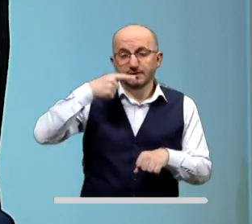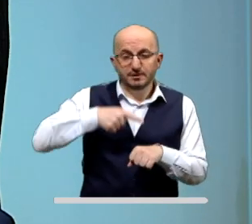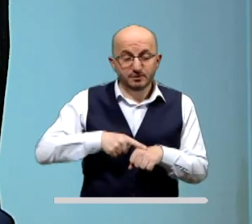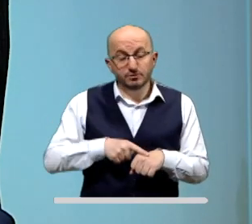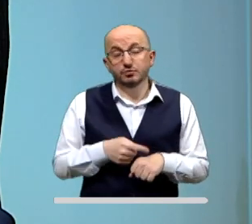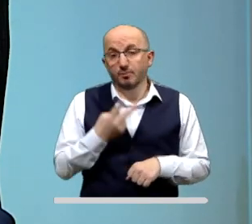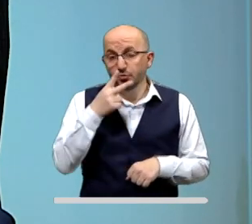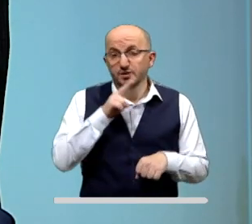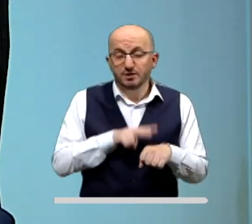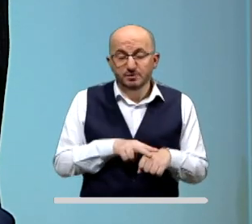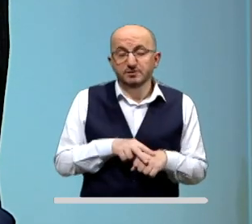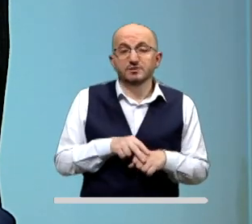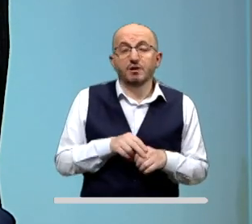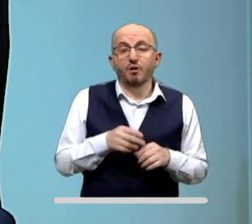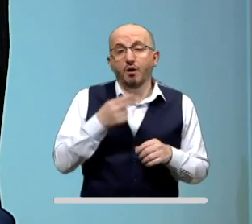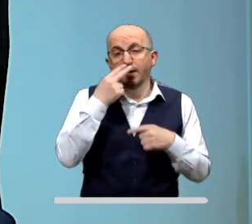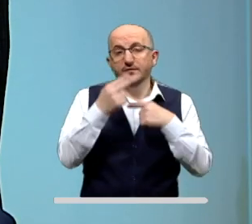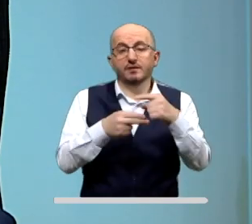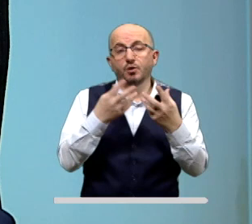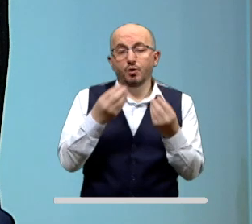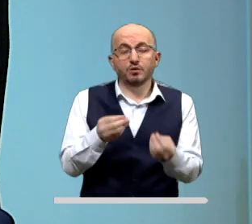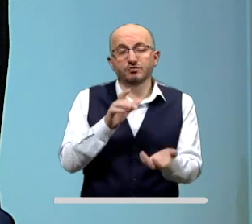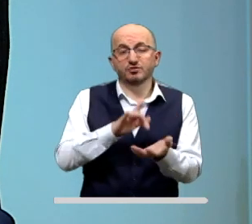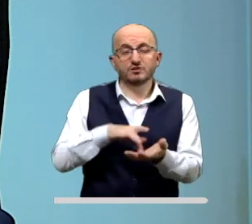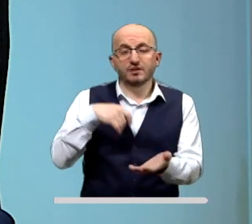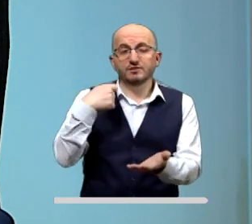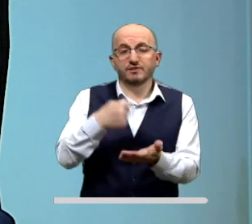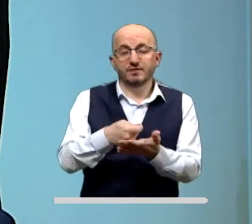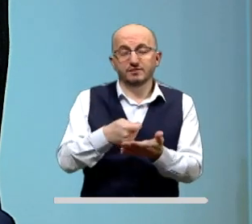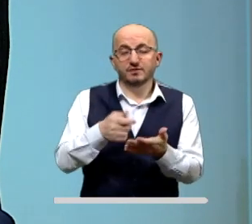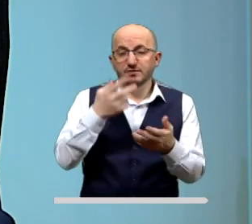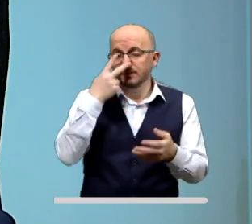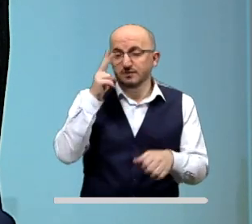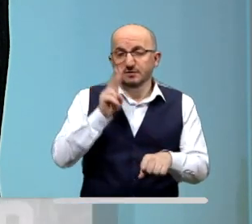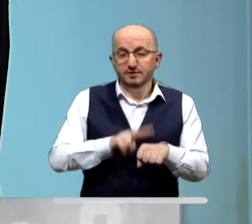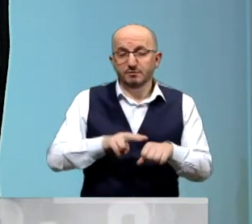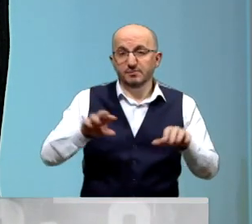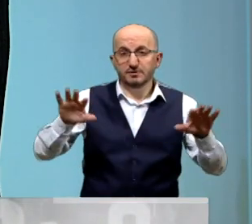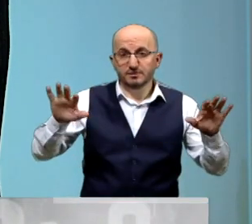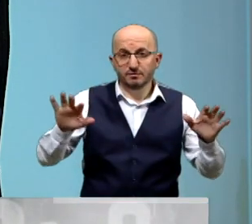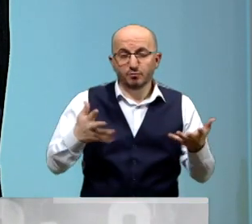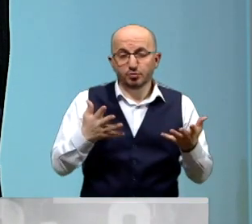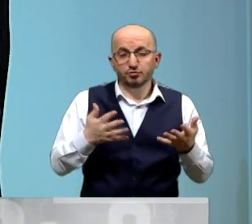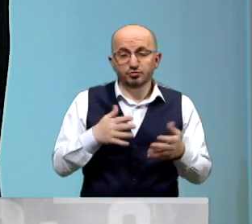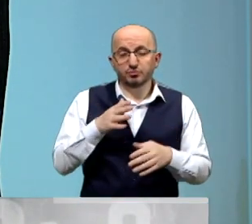yeminse o yörede bu yeminin kefaretini verir dostumun üzerinden